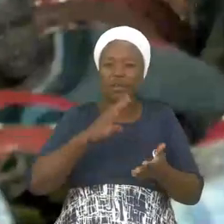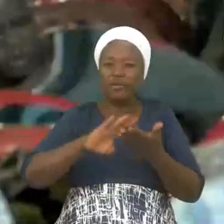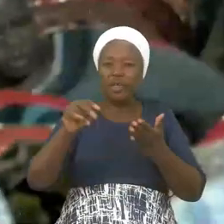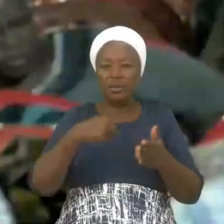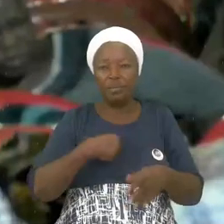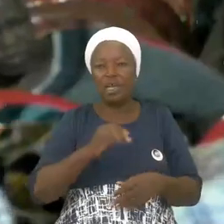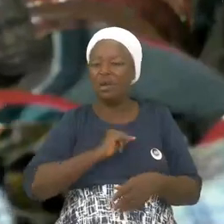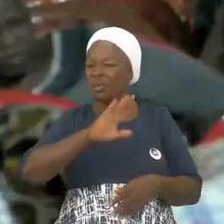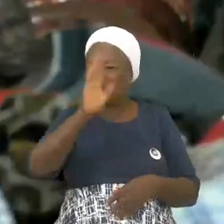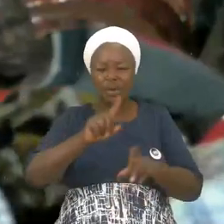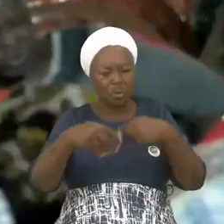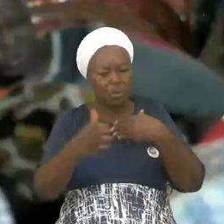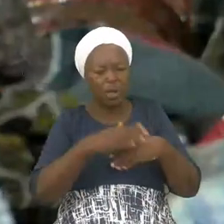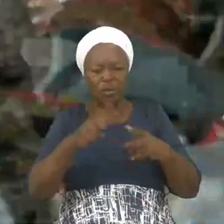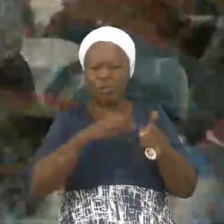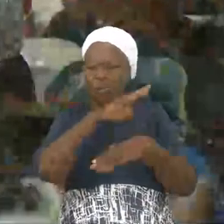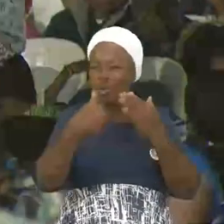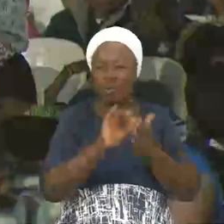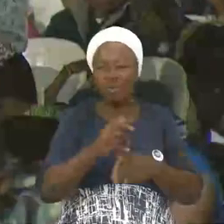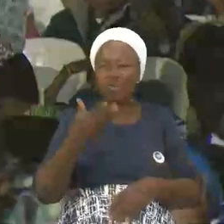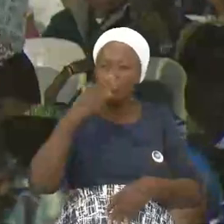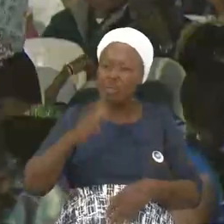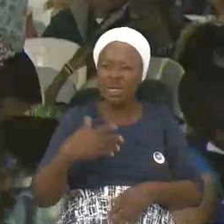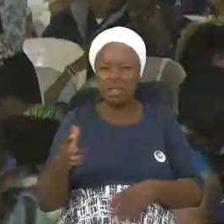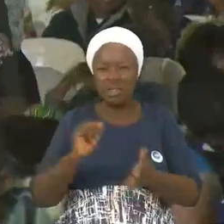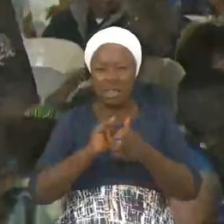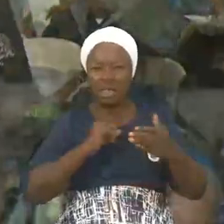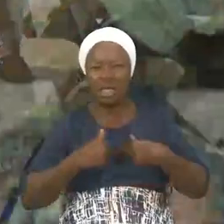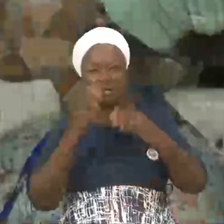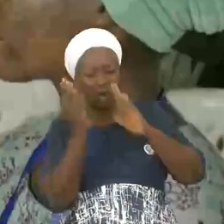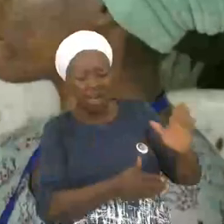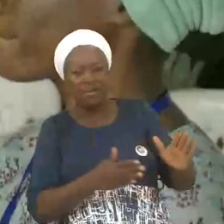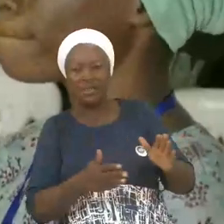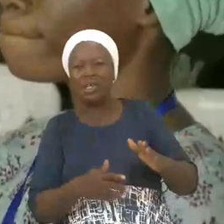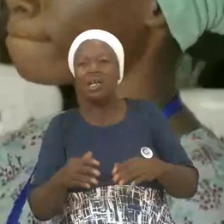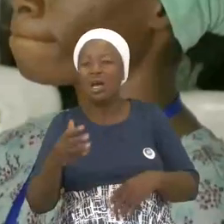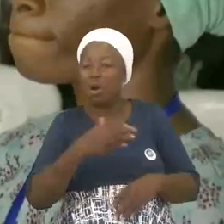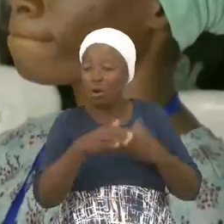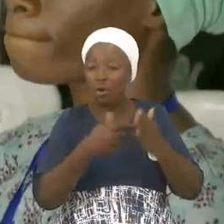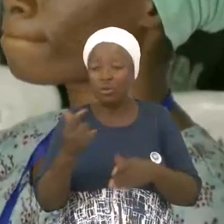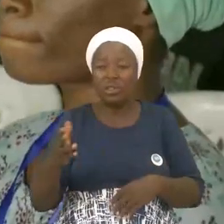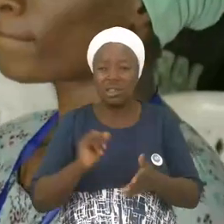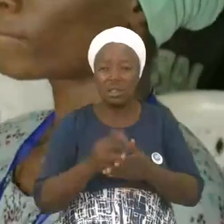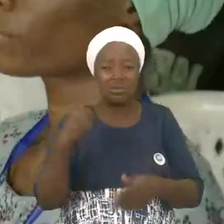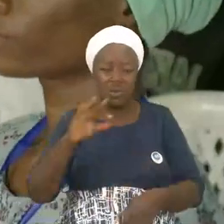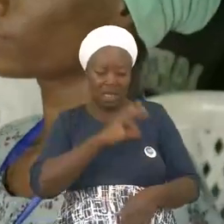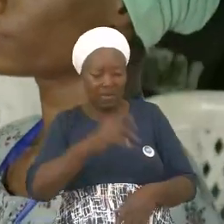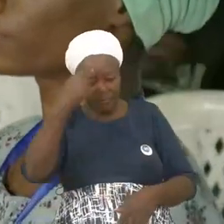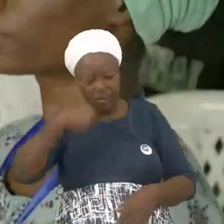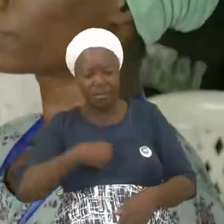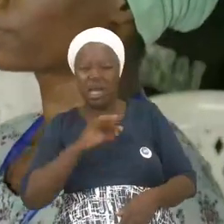moi aujourd'hui. Seigneur, sauve-moi, prie. Seigneur, pardonne-moi. Je ne retournerai plus dans ces mauvaises choses que